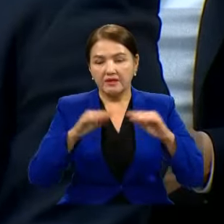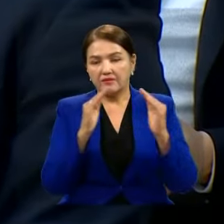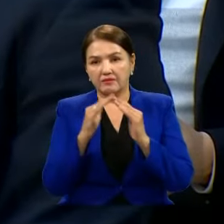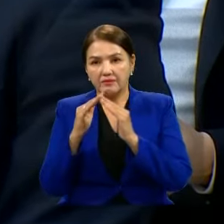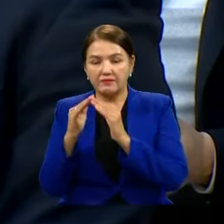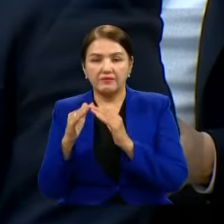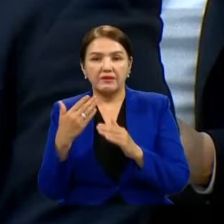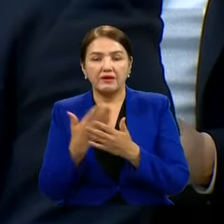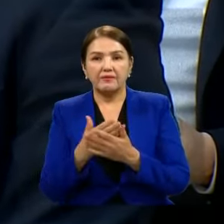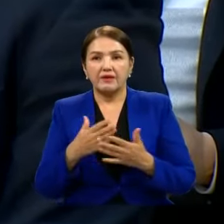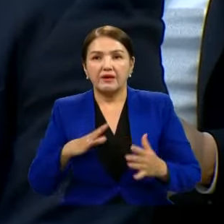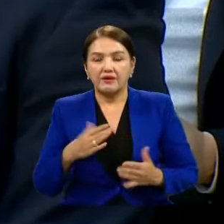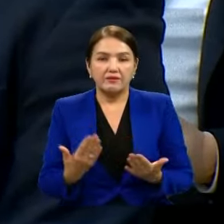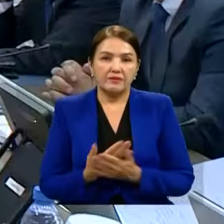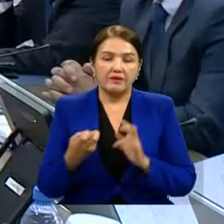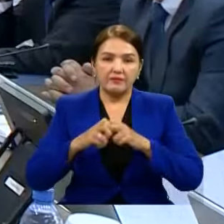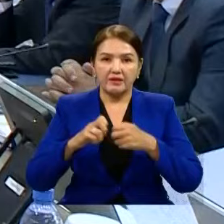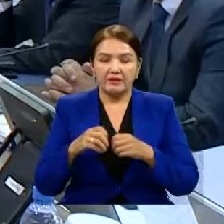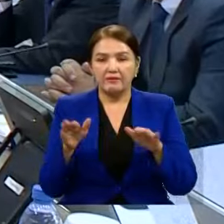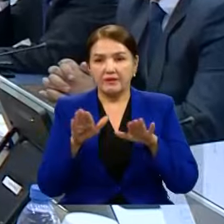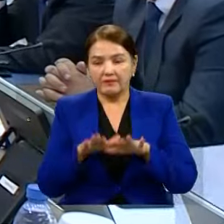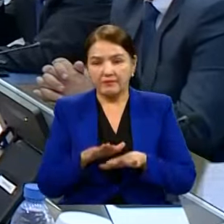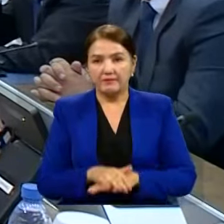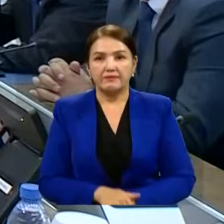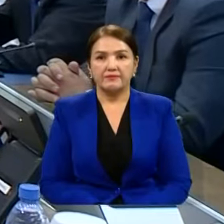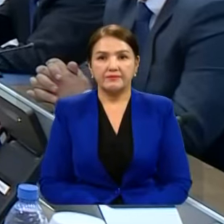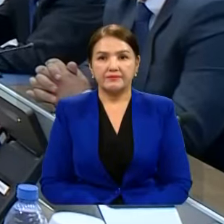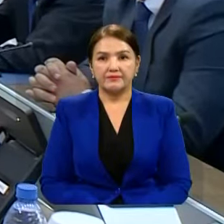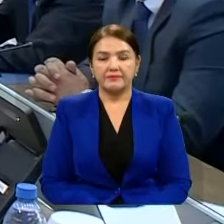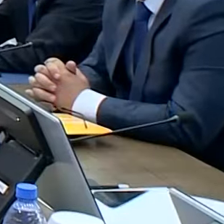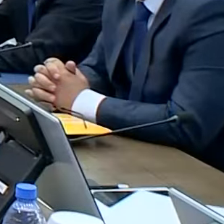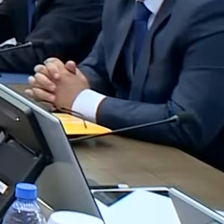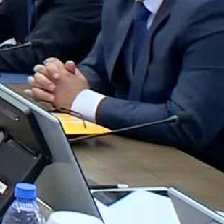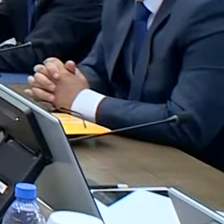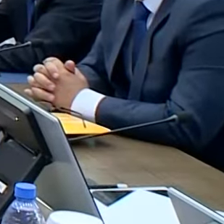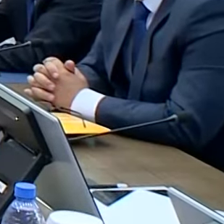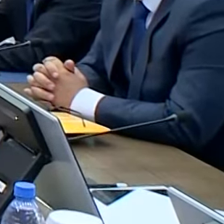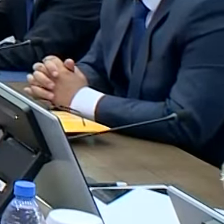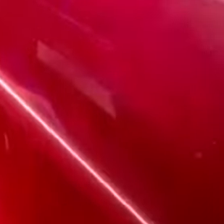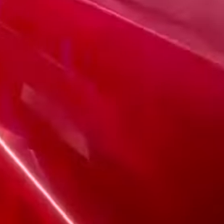для предотвращения образования новых проблемных объектов. Владимир Федотов, Руслан Ильтаев, АПТА-ТНС.